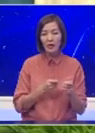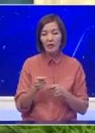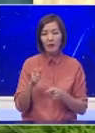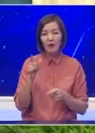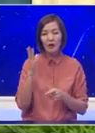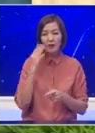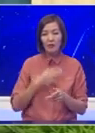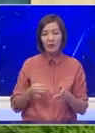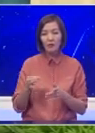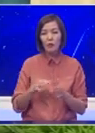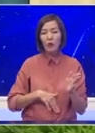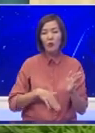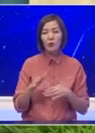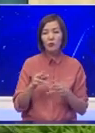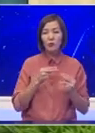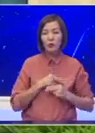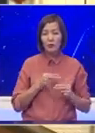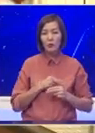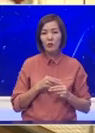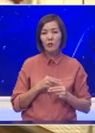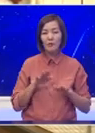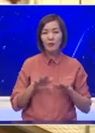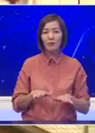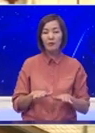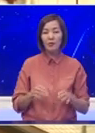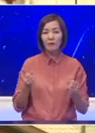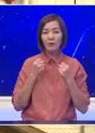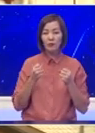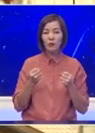области, отличившихся своей хорошей работой на местах представителей